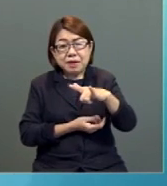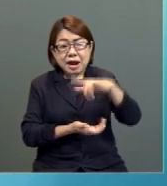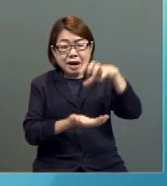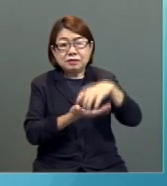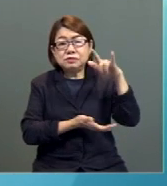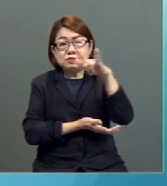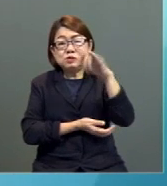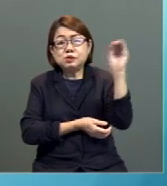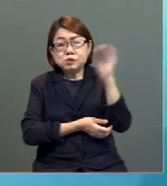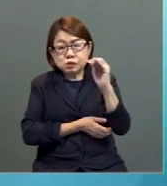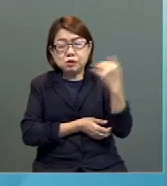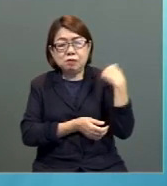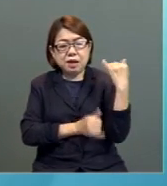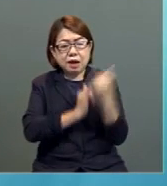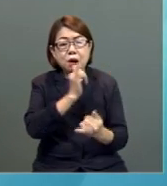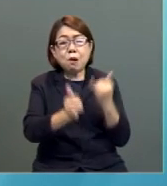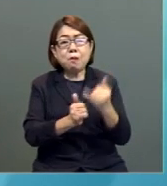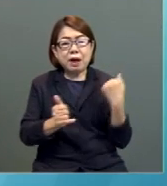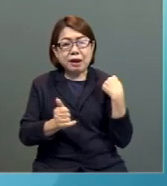ส่วนครับก็คือโรงพยาบาลซึ่งได้จัดเป็นพิเศษในพื้นที่ที่ใกล้กับภูมิลำเนาของแต่ละท่านที่ไปโรงแรมหรือรีสอร์ทที่ได้เข้าร่วมกับโครงการของเราและสถานที่ราชการที่เหมาะสมนะครับส่วนของทางสุวรรณภูมิคนที่อยู่ในกรุงเทพปริมณฑลไปรายงานตัวที่นั่น93